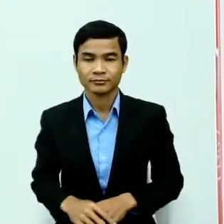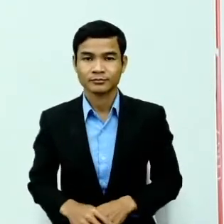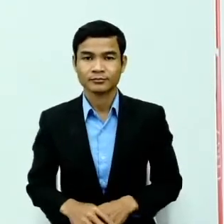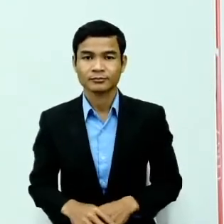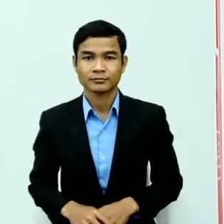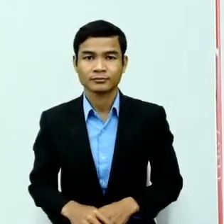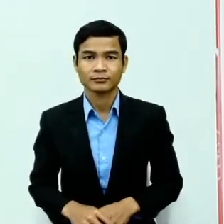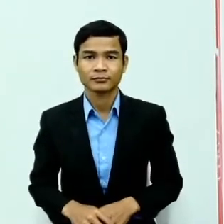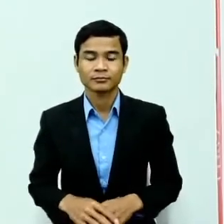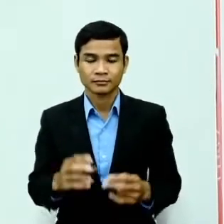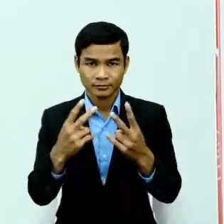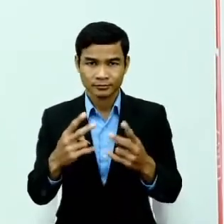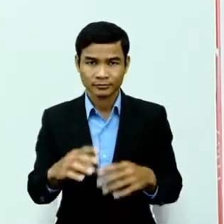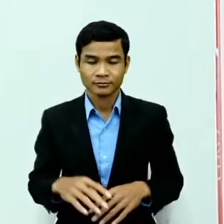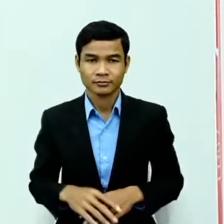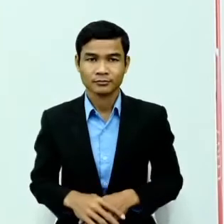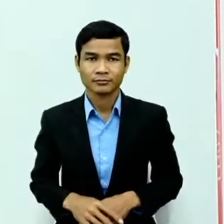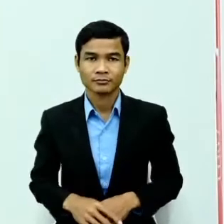tiêm toán ó